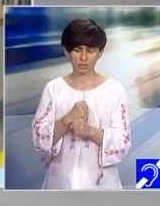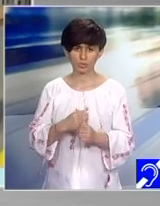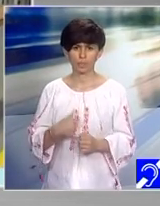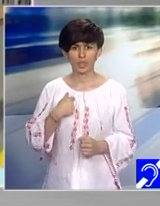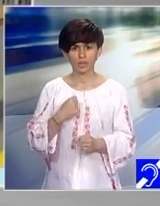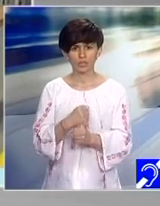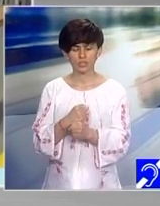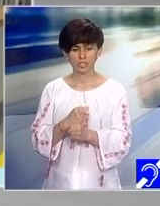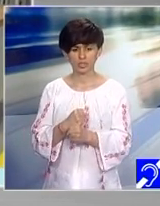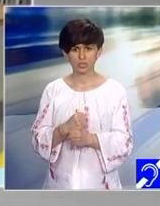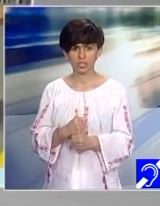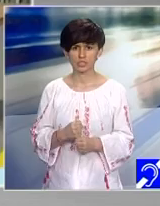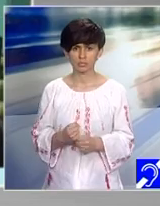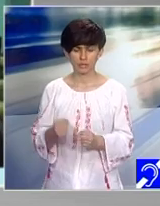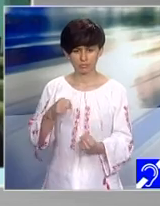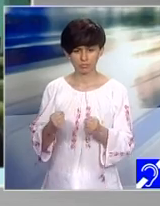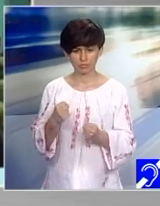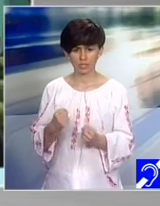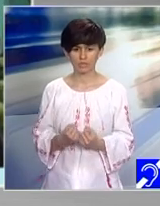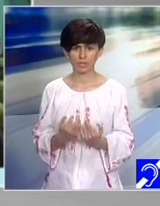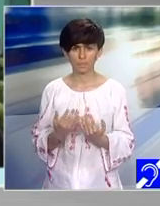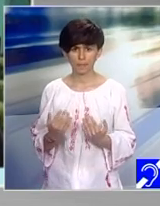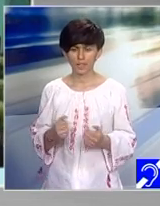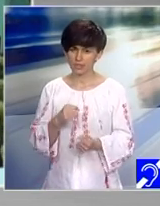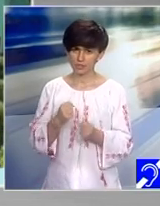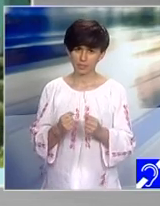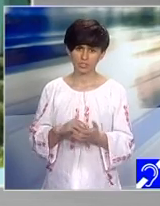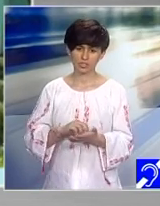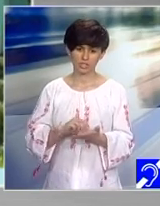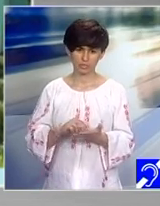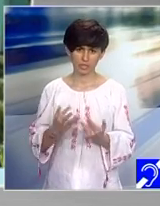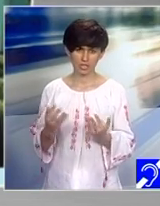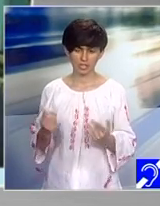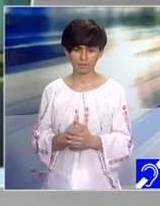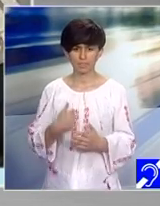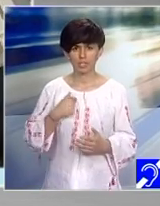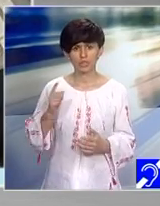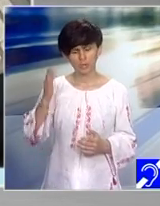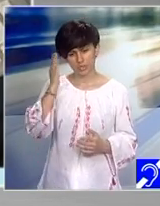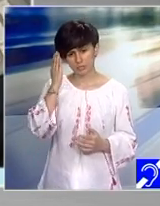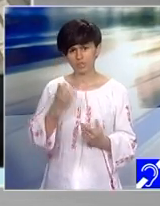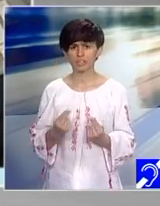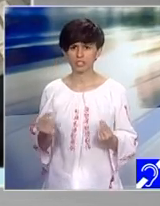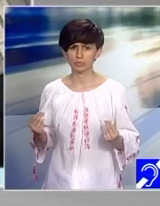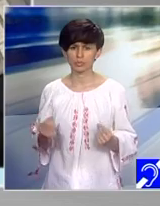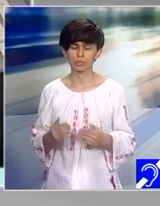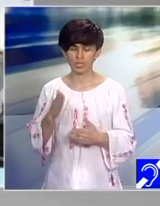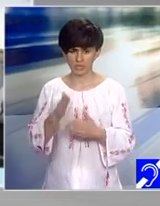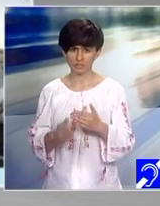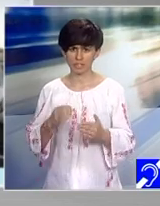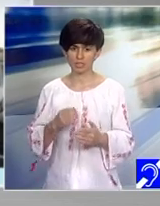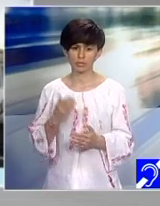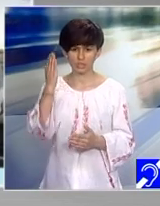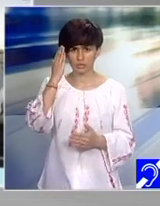operator cu mașină numerică. Mai am puțin de învățat până termin și școala. Eu, în general, mă descurc mai